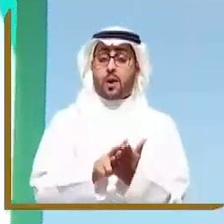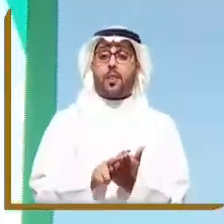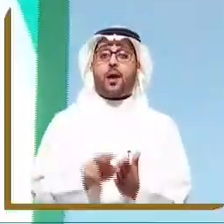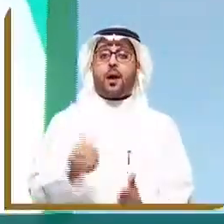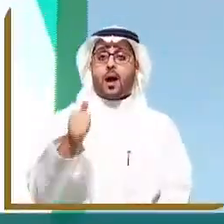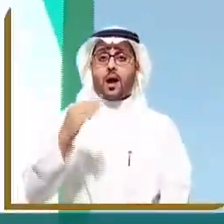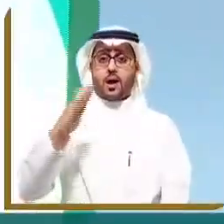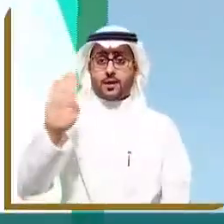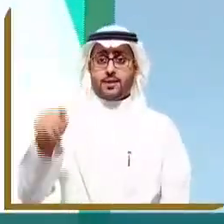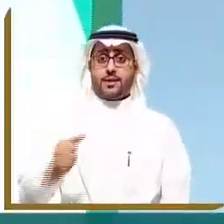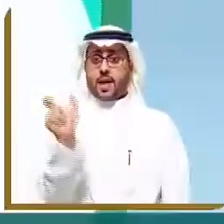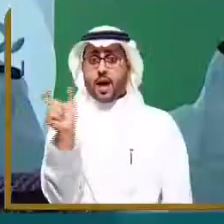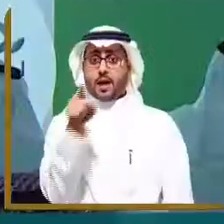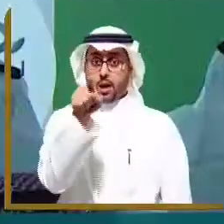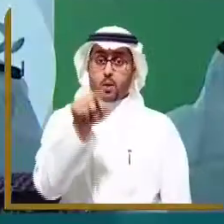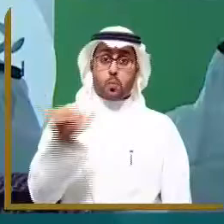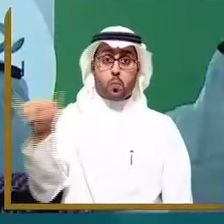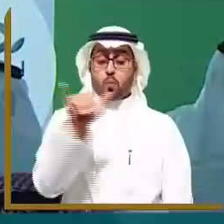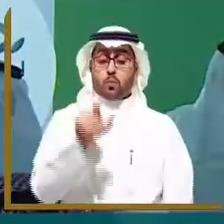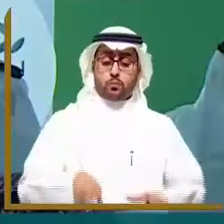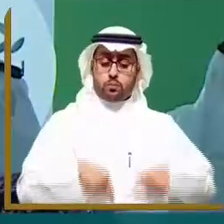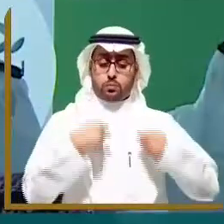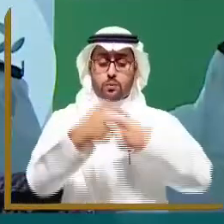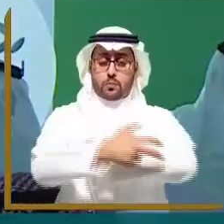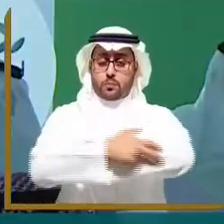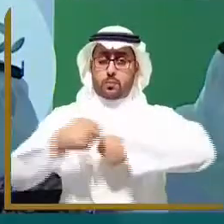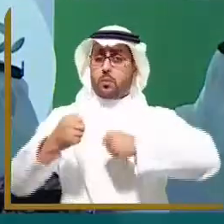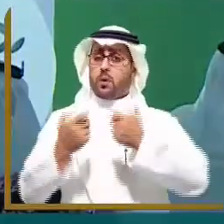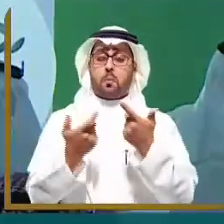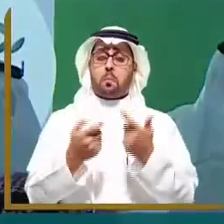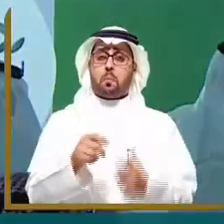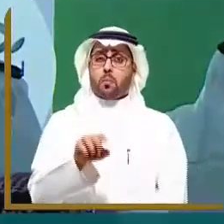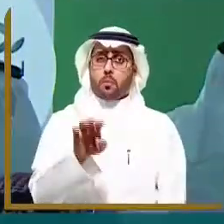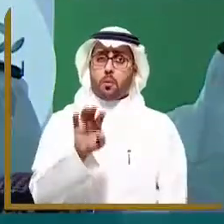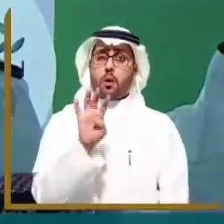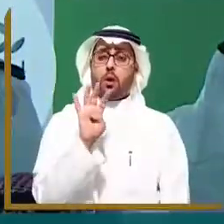تبرعات الحملة الوطنية عبر منصة إحسان تتجاوز